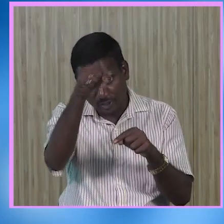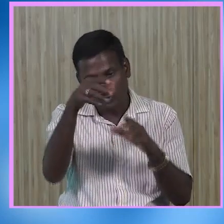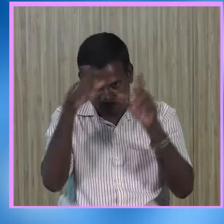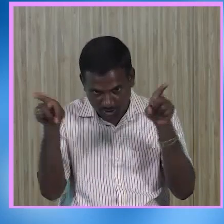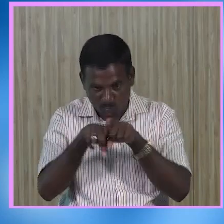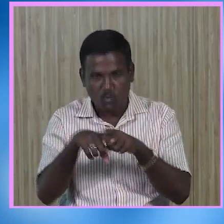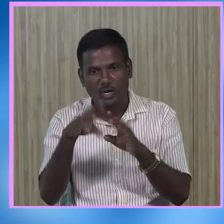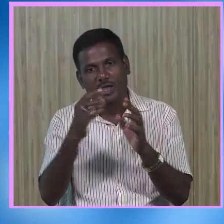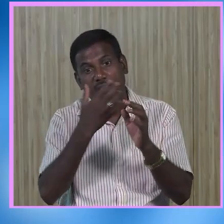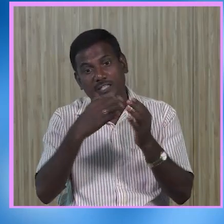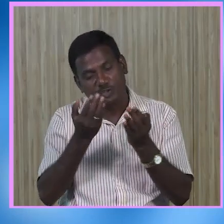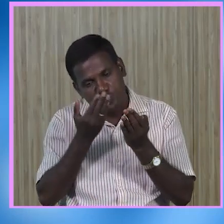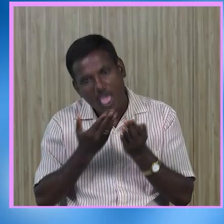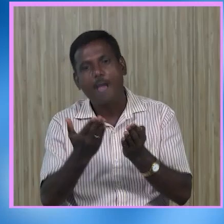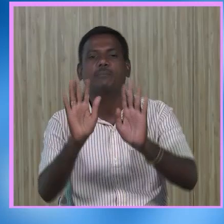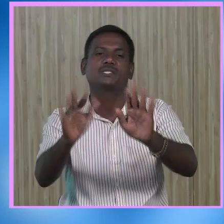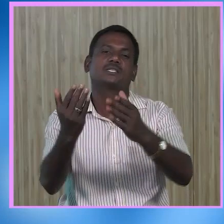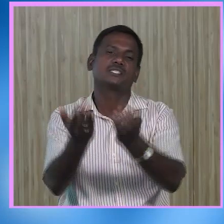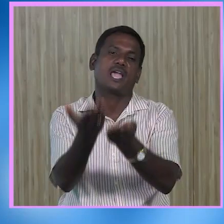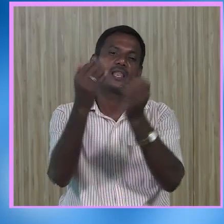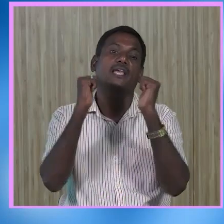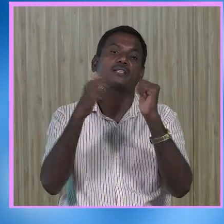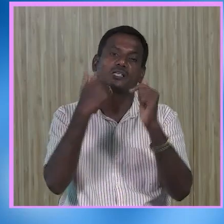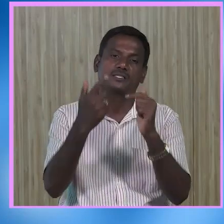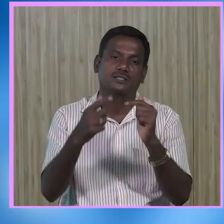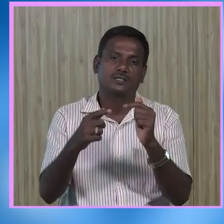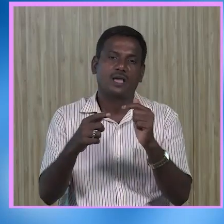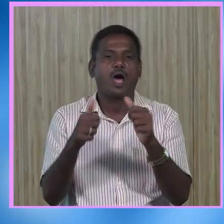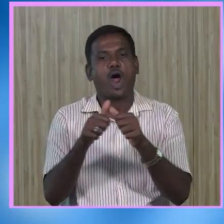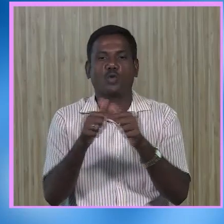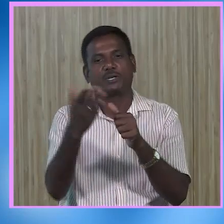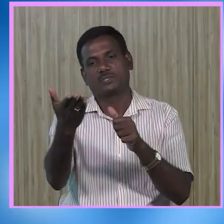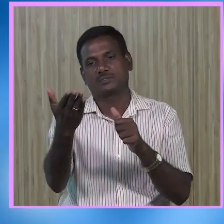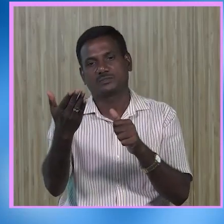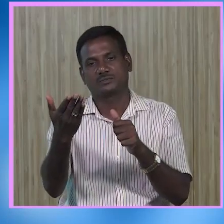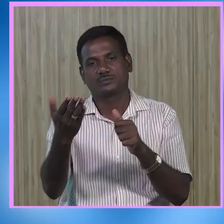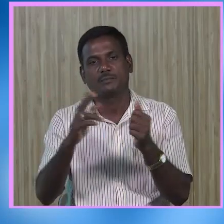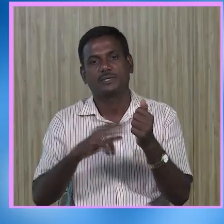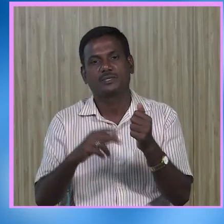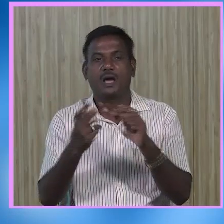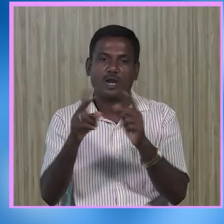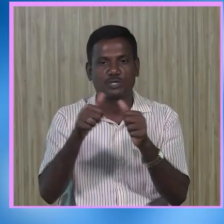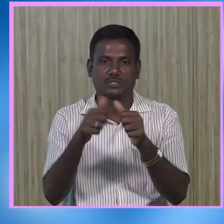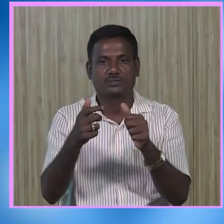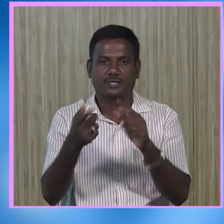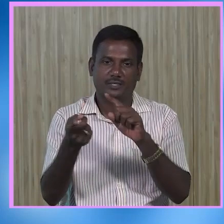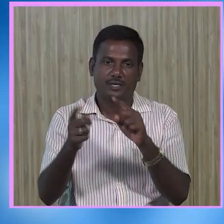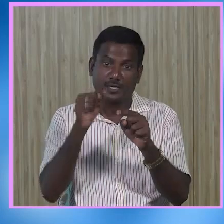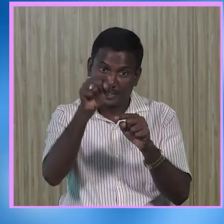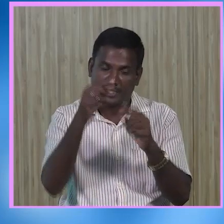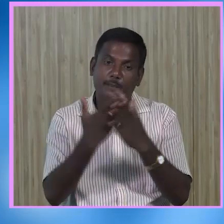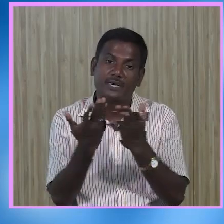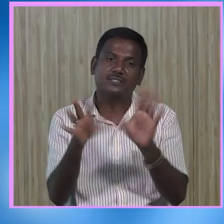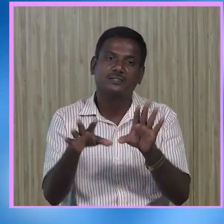செய்யலாம், இதை விட மலிவாக எதில் செய்யலாம், செய்யலாம். இதை அலுமினியத்தில் செஞ்சுருக்கேன், மெஷ் அலுமினியம் மெஷில் செஞ்சுருக்கேன். நீங்கள்